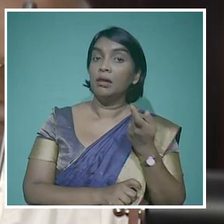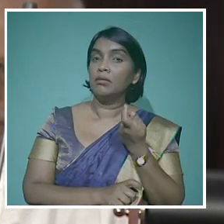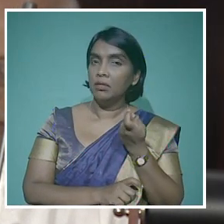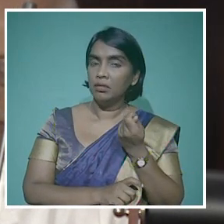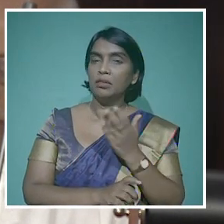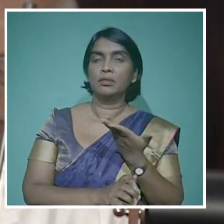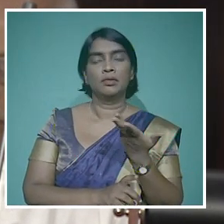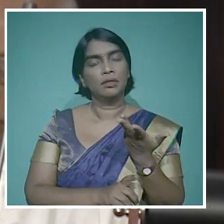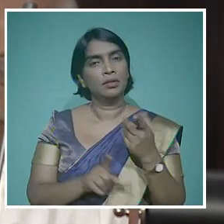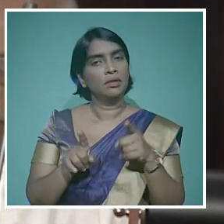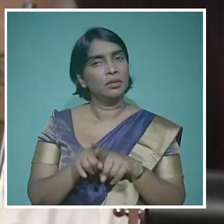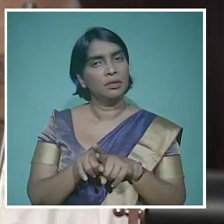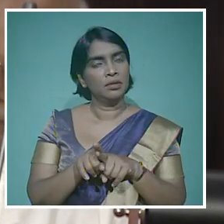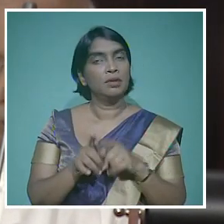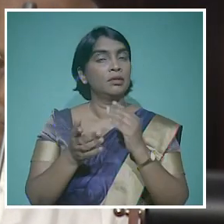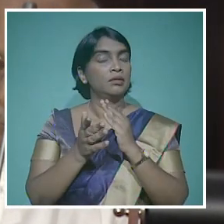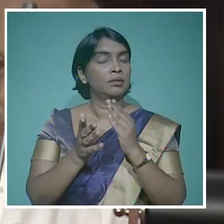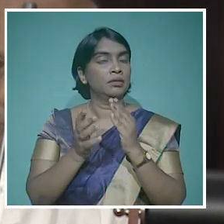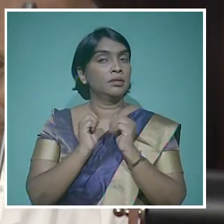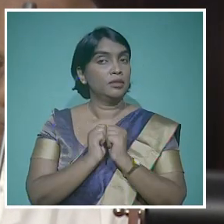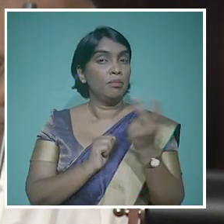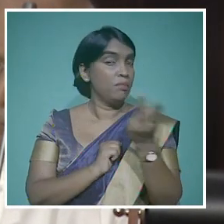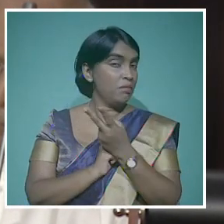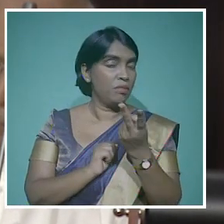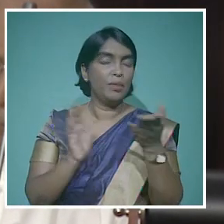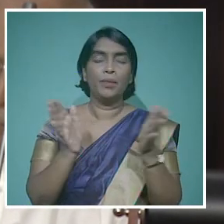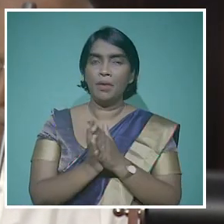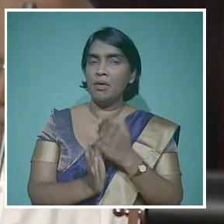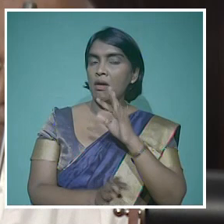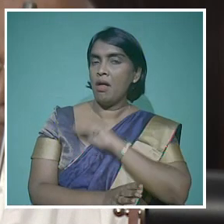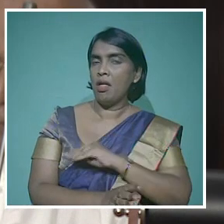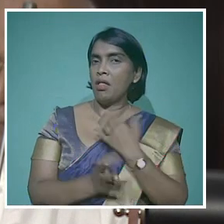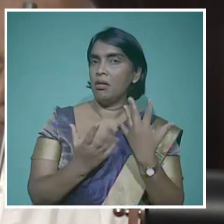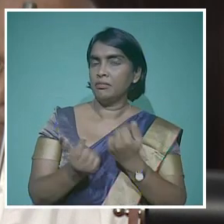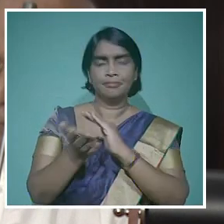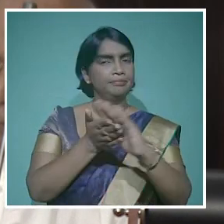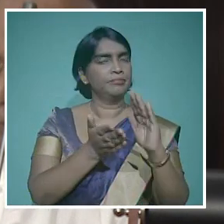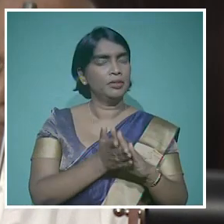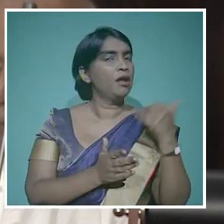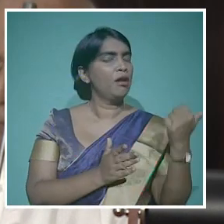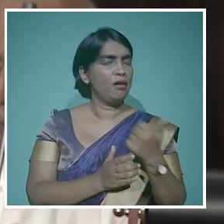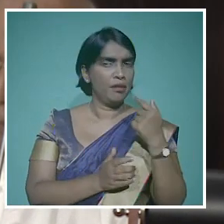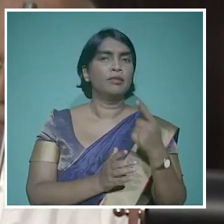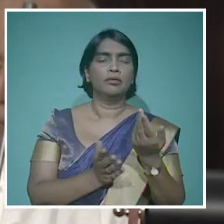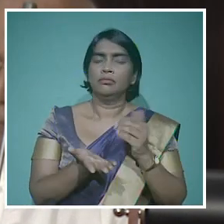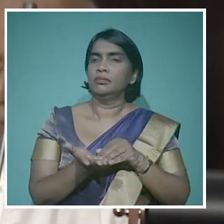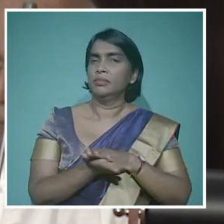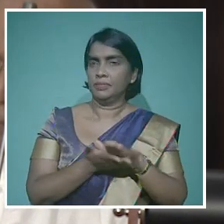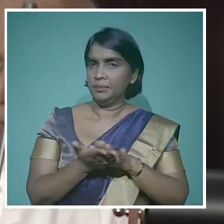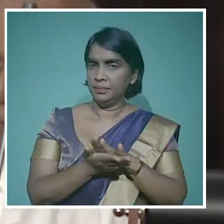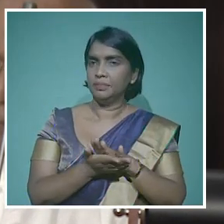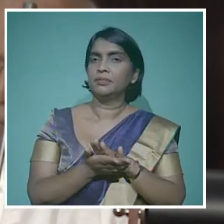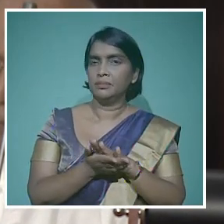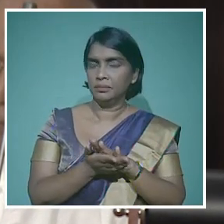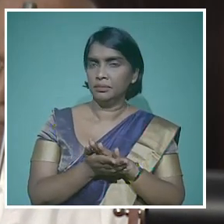ආර්ථිකයට සේවක දෙපාර්ශ්වයට ප්‍රතිලාභ සැලසෙන පරිදි නව යවත්කාලීන